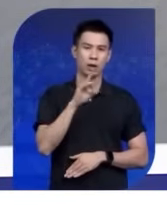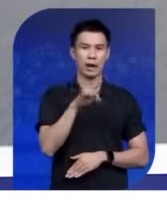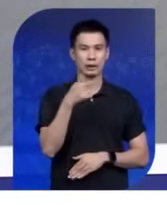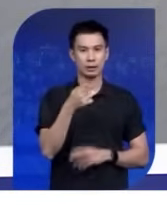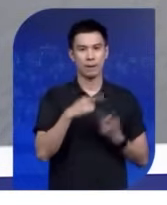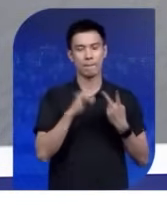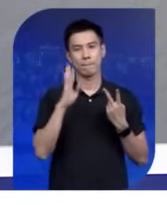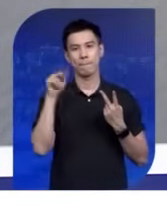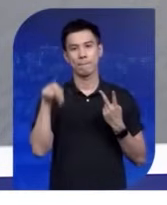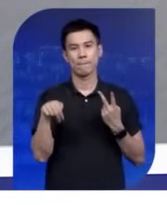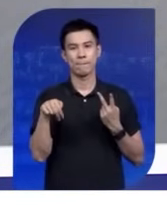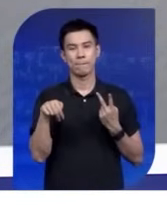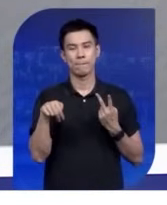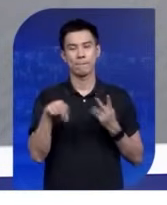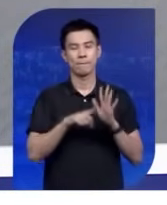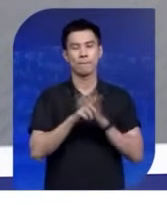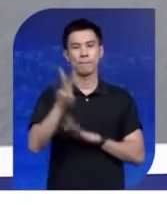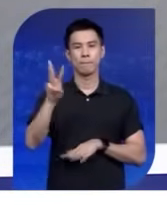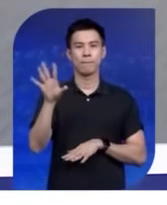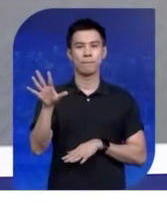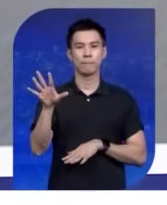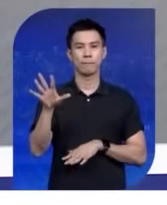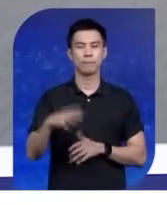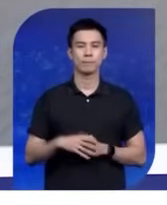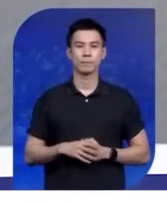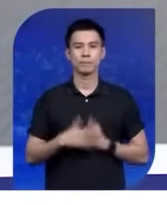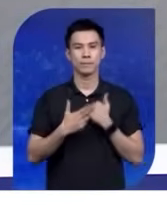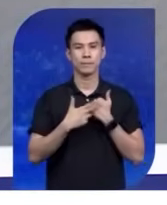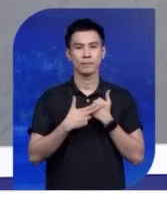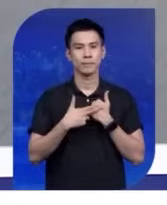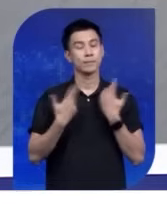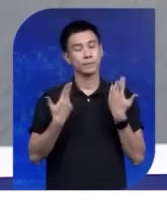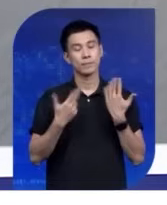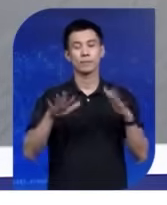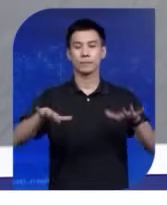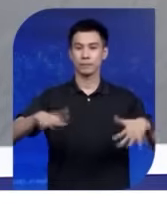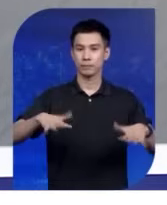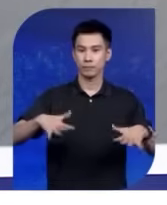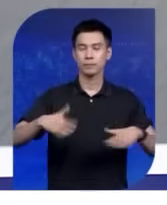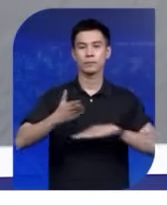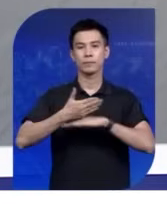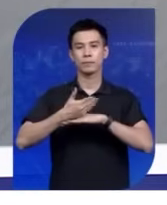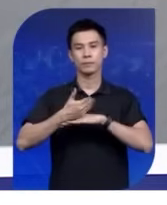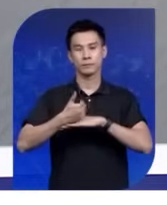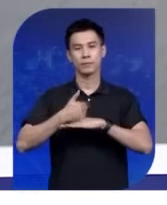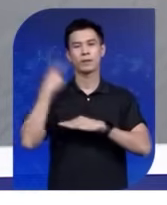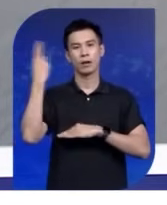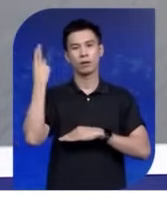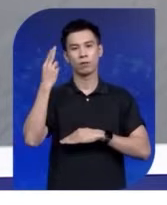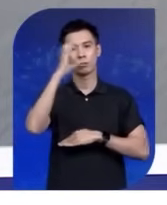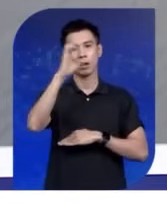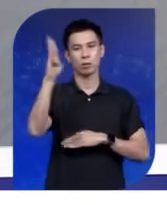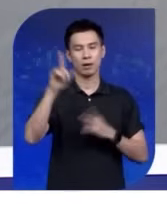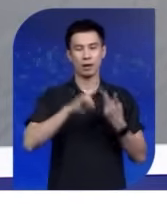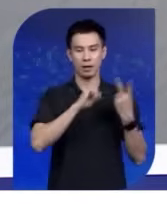Ninh sẽ chạm mức nắng nóng 35° C thủ đô hà nội và các thành phố Hòa Bình Ninh Bình Hải Phòng Cao Bằng Lào Cai